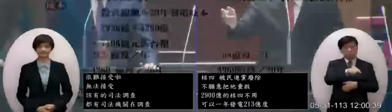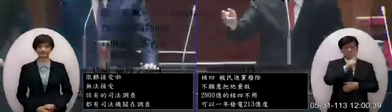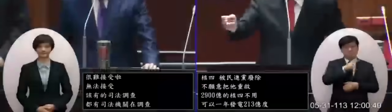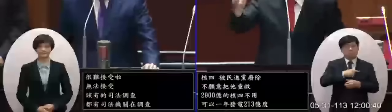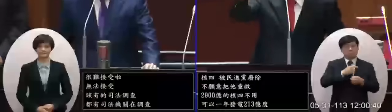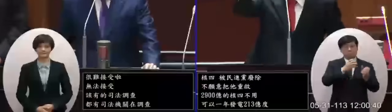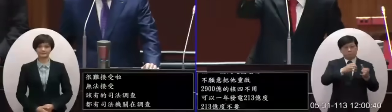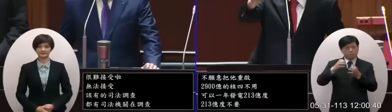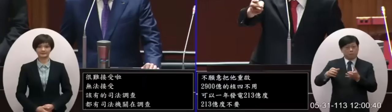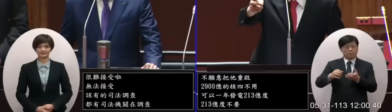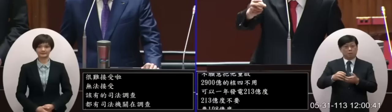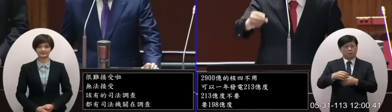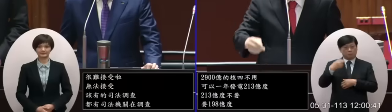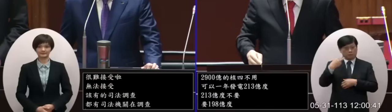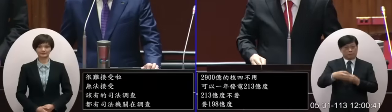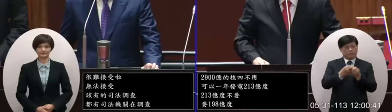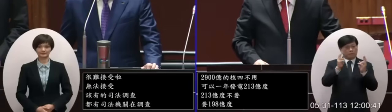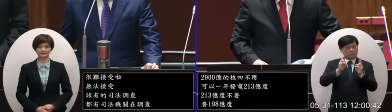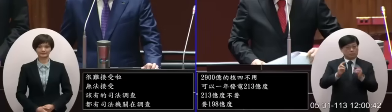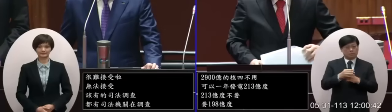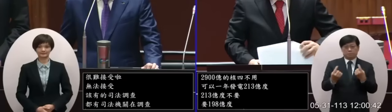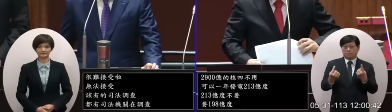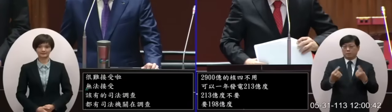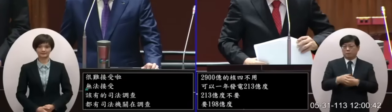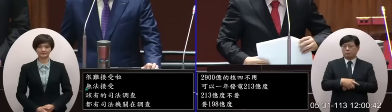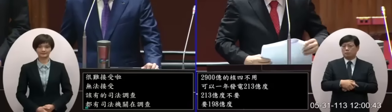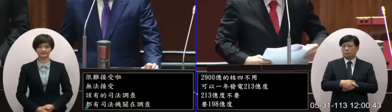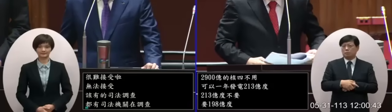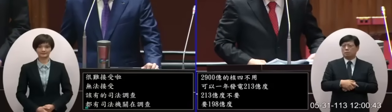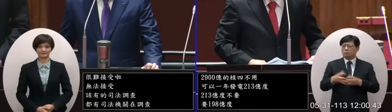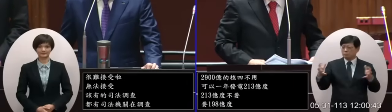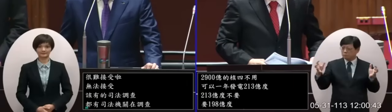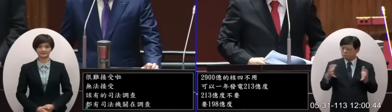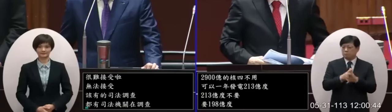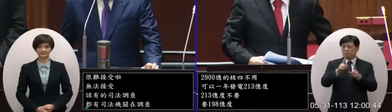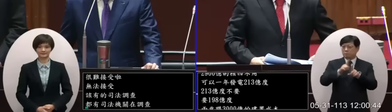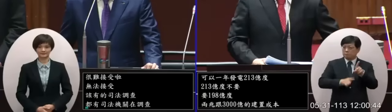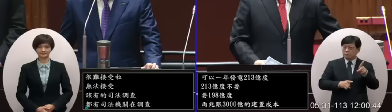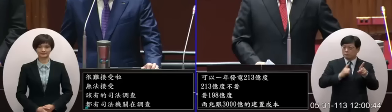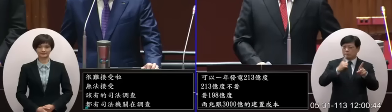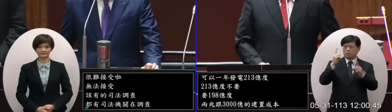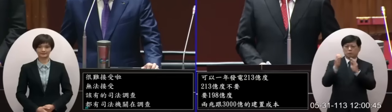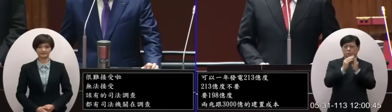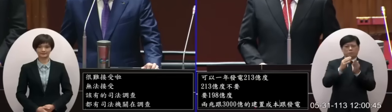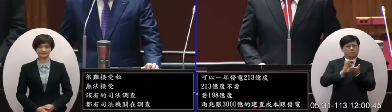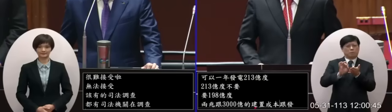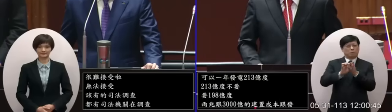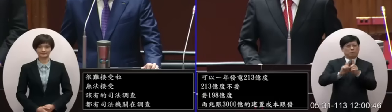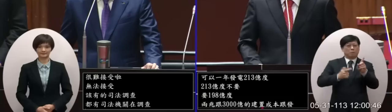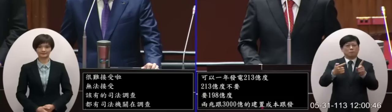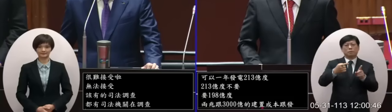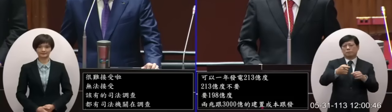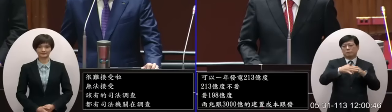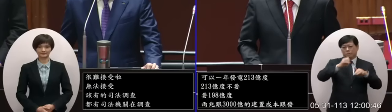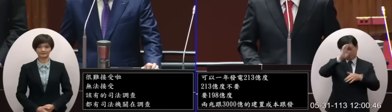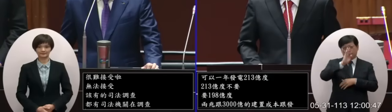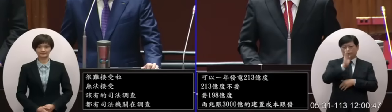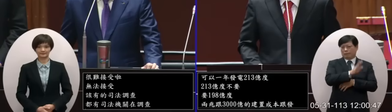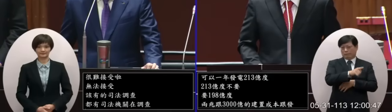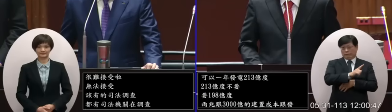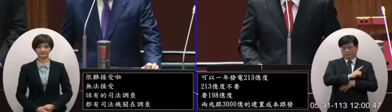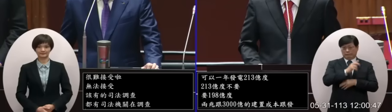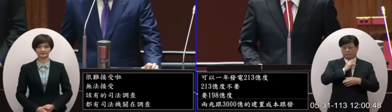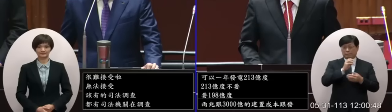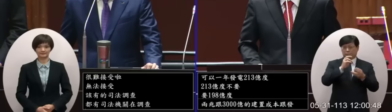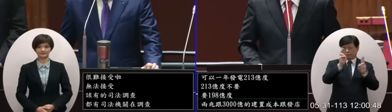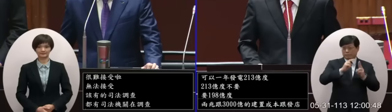成本跟发电，这个整整价差1兆多，这就是民进党的能